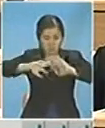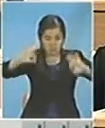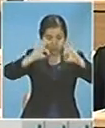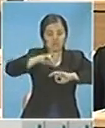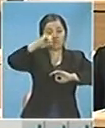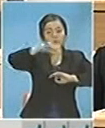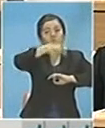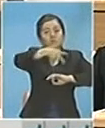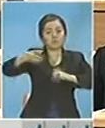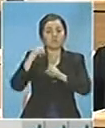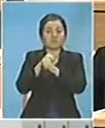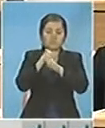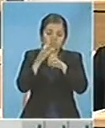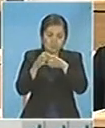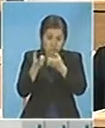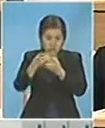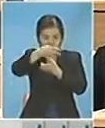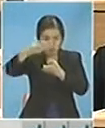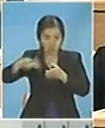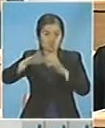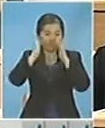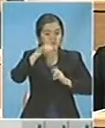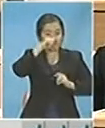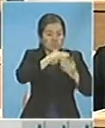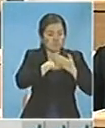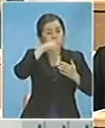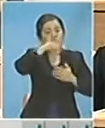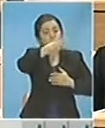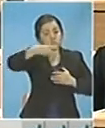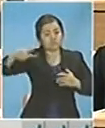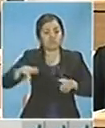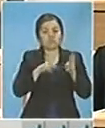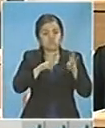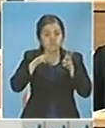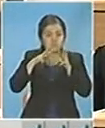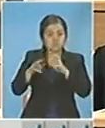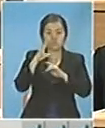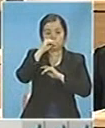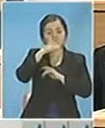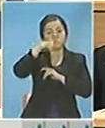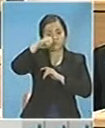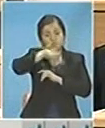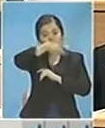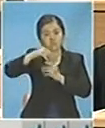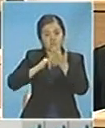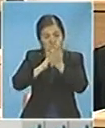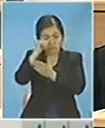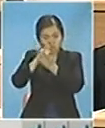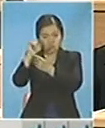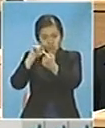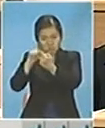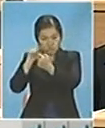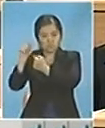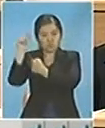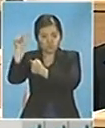าทในการปลุกจิตสำนึกให้คนไทยรักภาษาไทยใช้ภาษาไทยถูกต้องนะคะแล้วก็